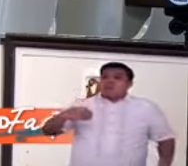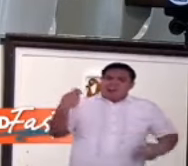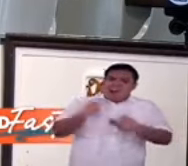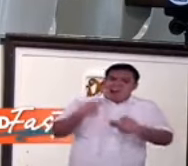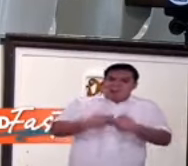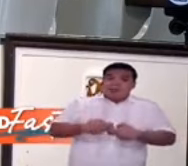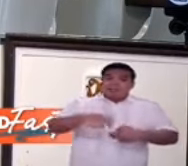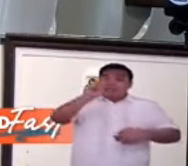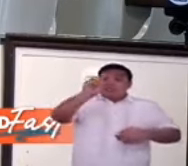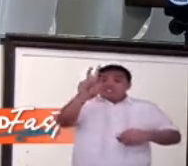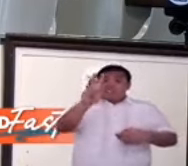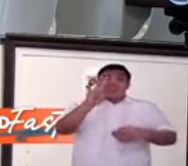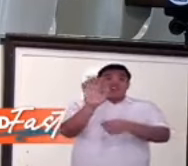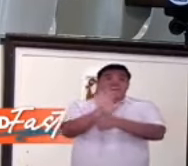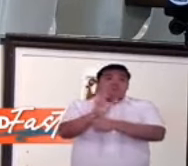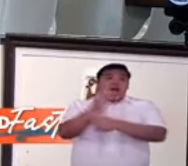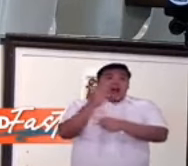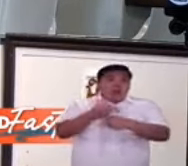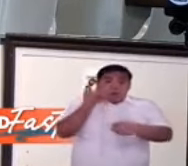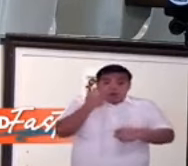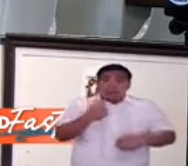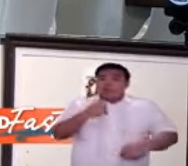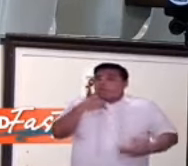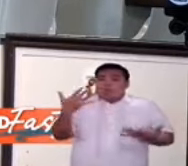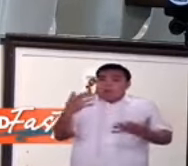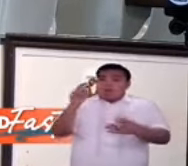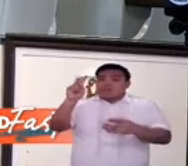dita katanaog TV. Nga naman, wamtay TV.